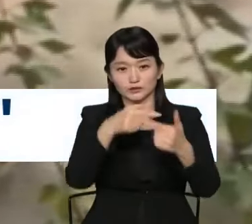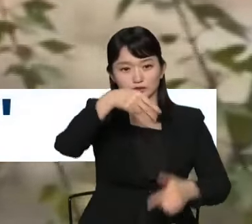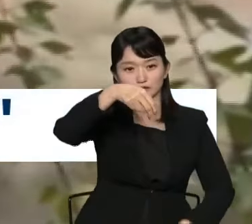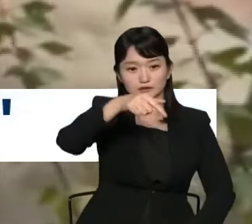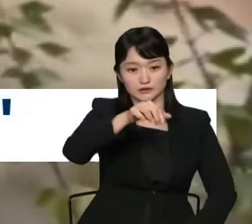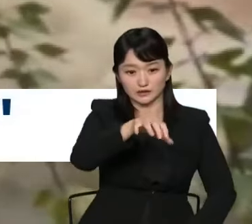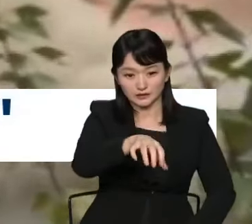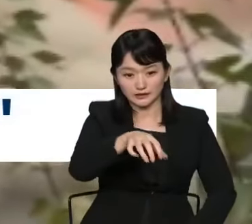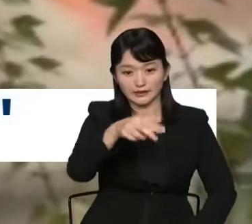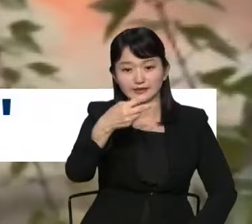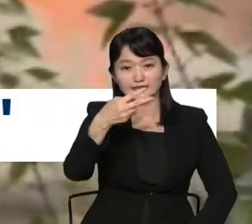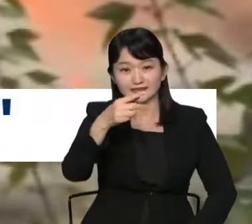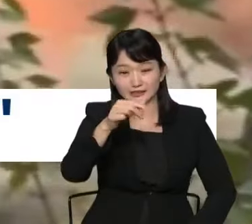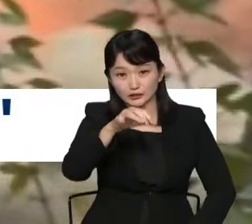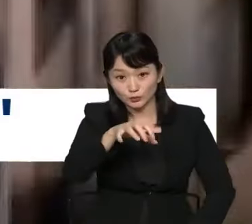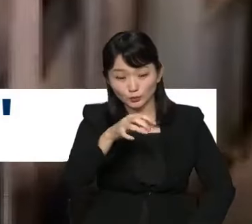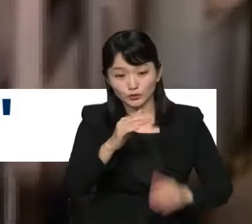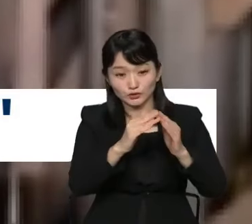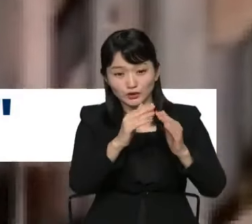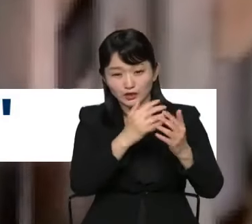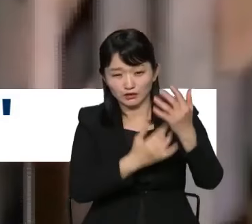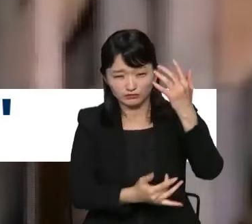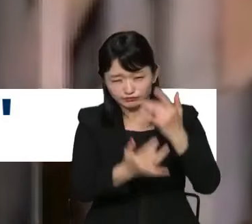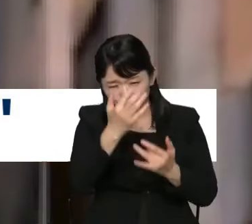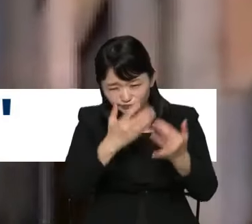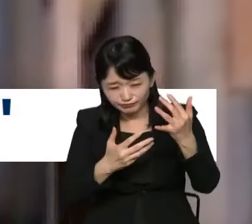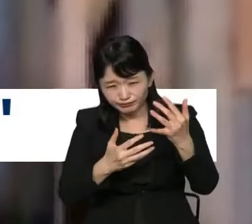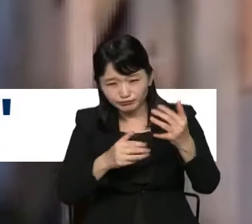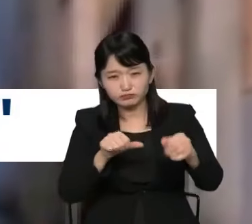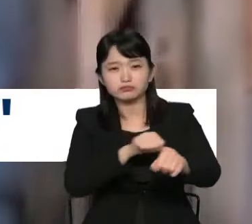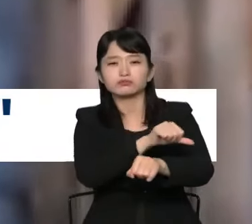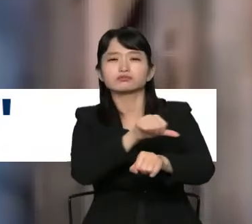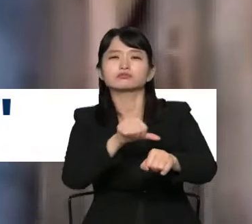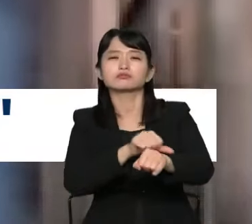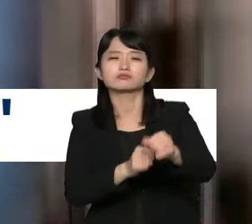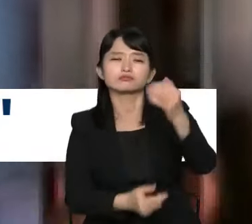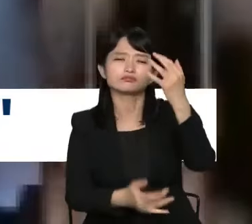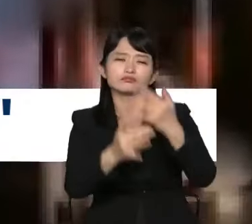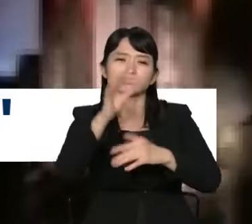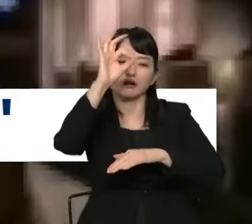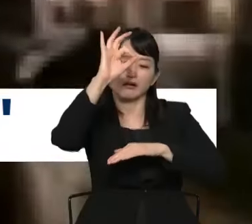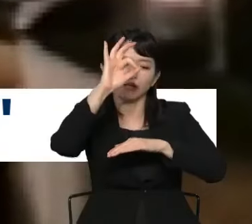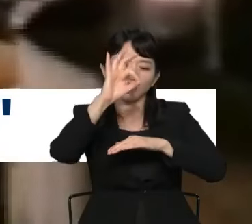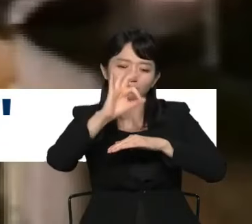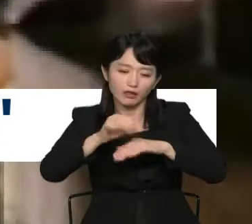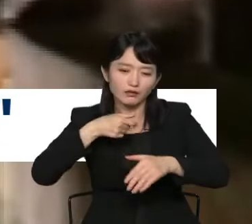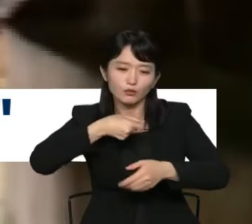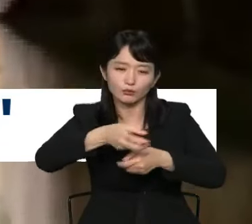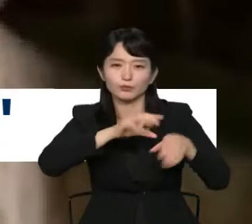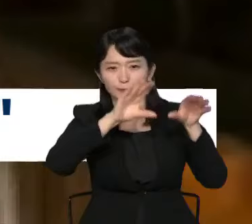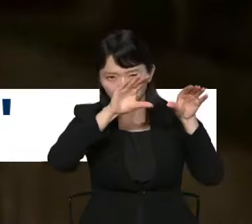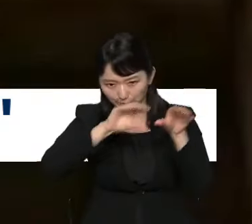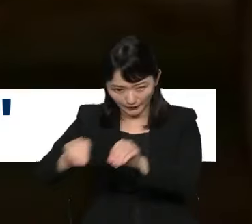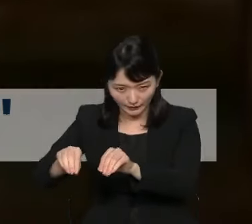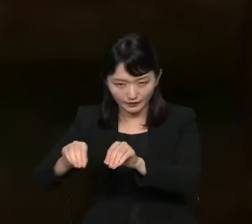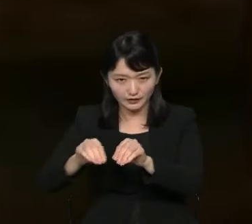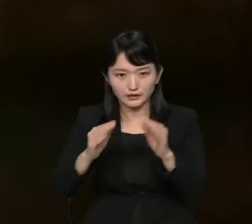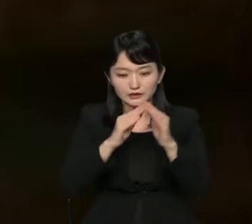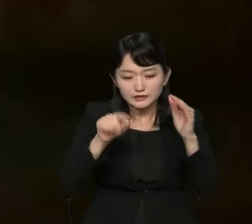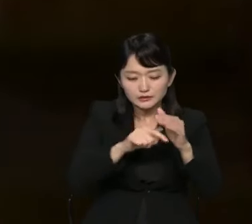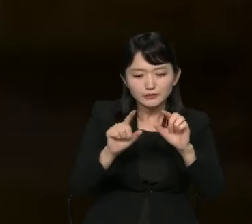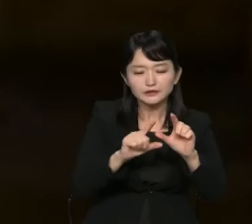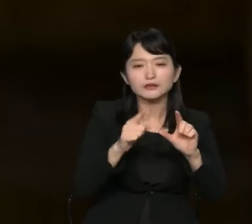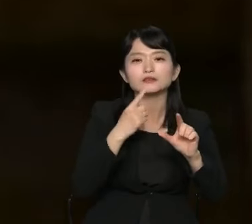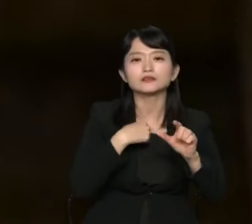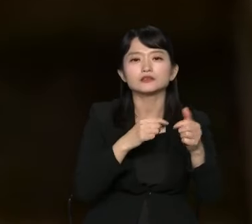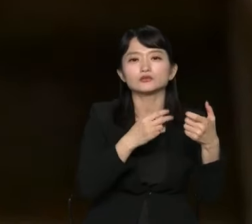다동 한 주택에 불이고 시간 넘 타오르다 해가진에야 불길이 잡혔습니다이 집에 살던 60대